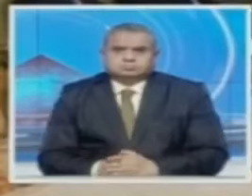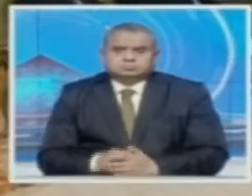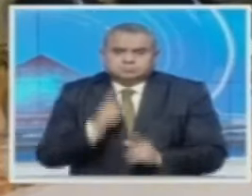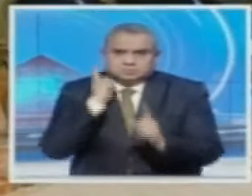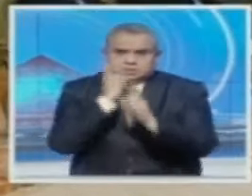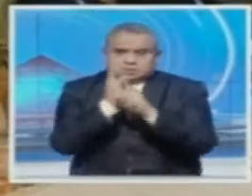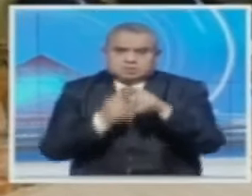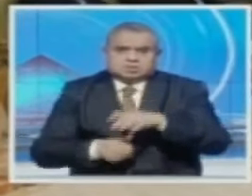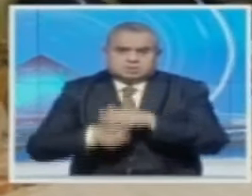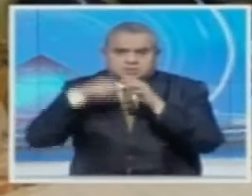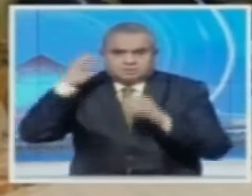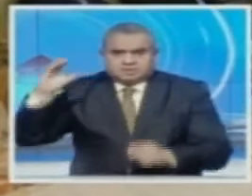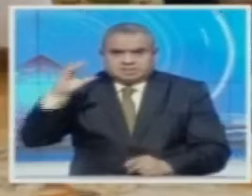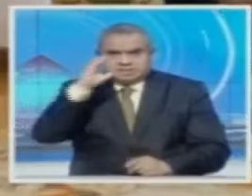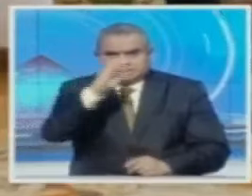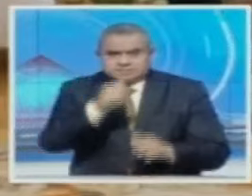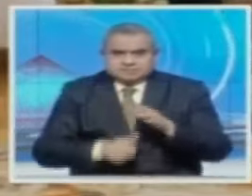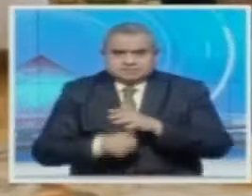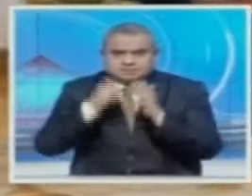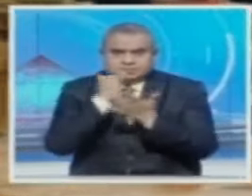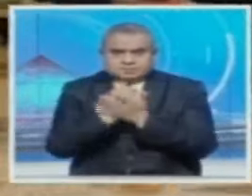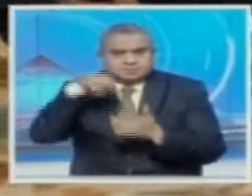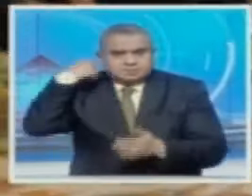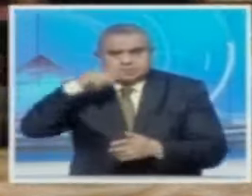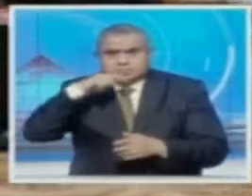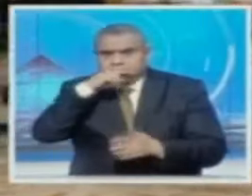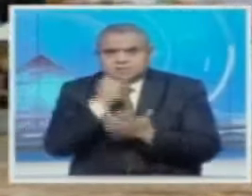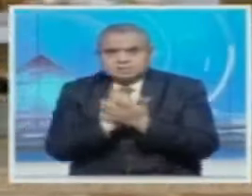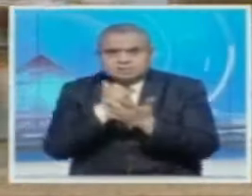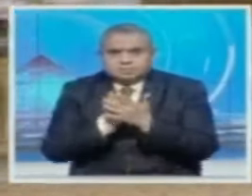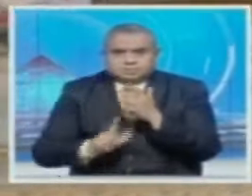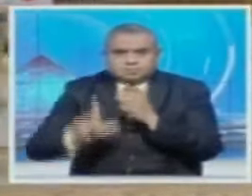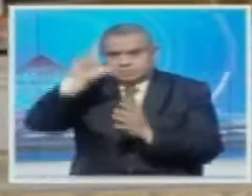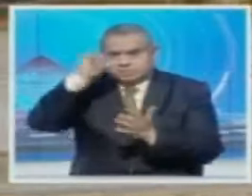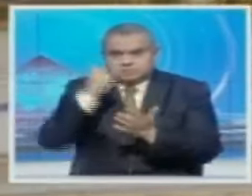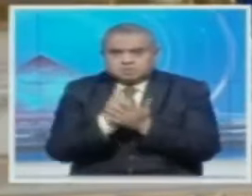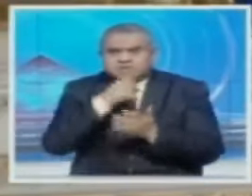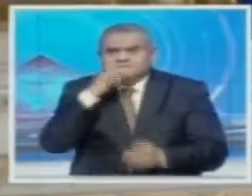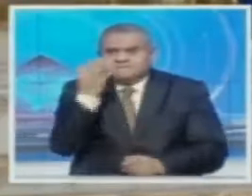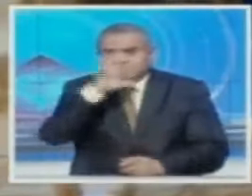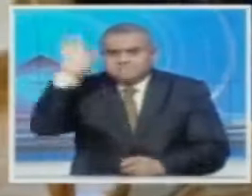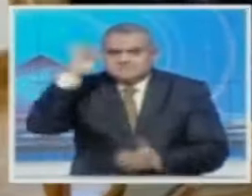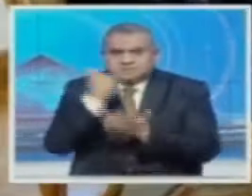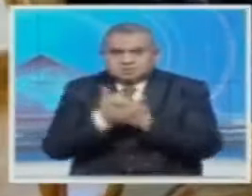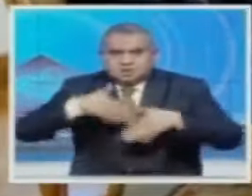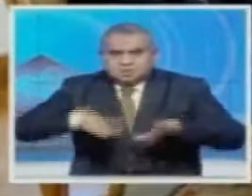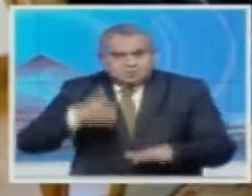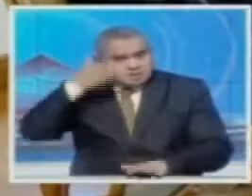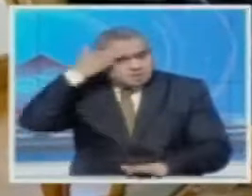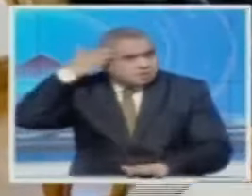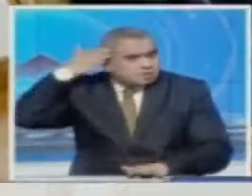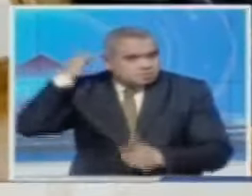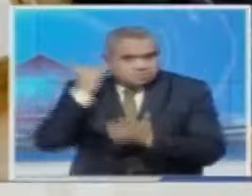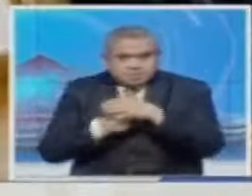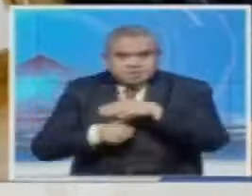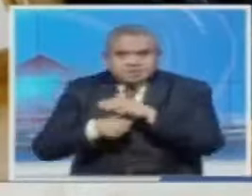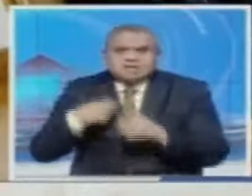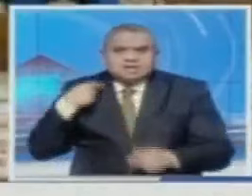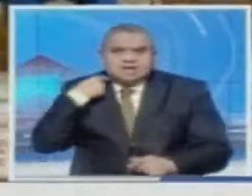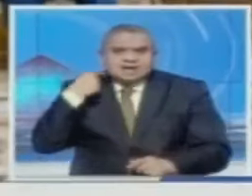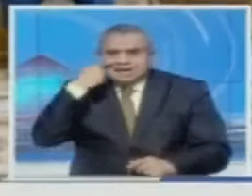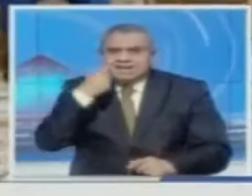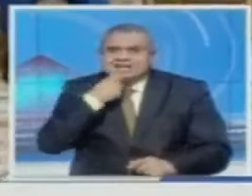استقبل السيد الرئيس عبد الفتاح السيسي السيدة تشيزا إيفوا أسانغونو رئيسة مجلس الشيوخ لجمهورية غينيا